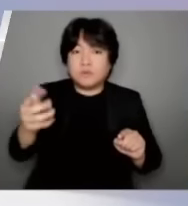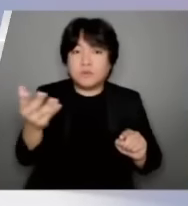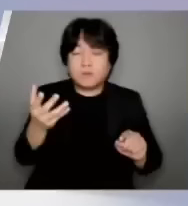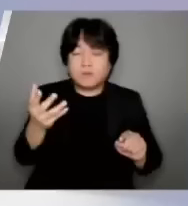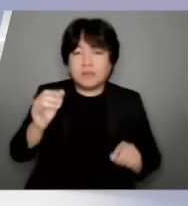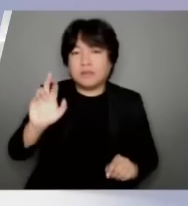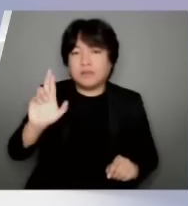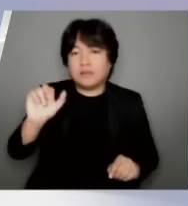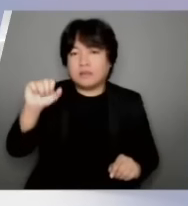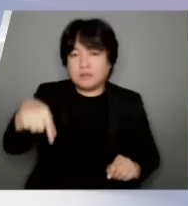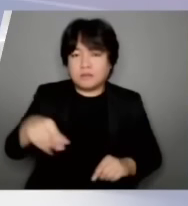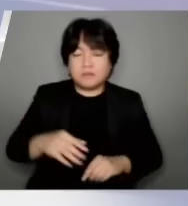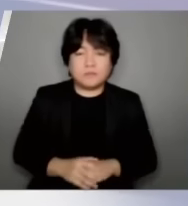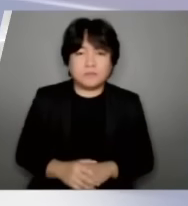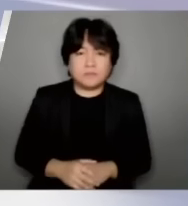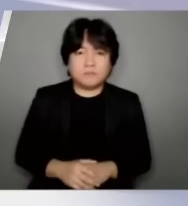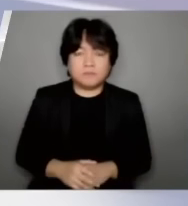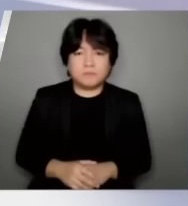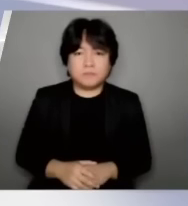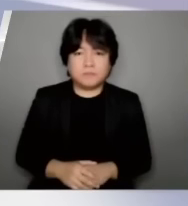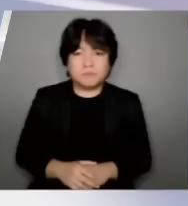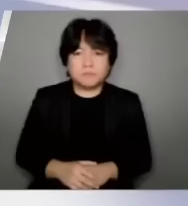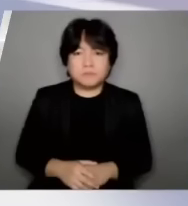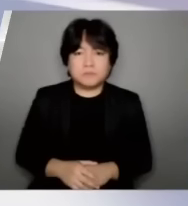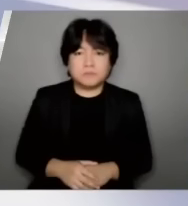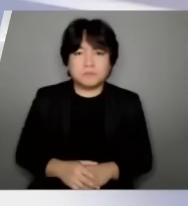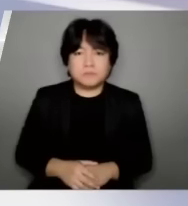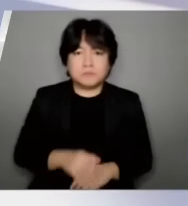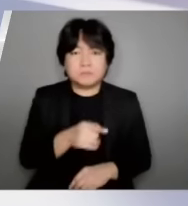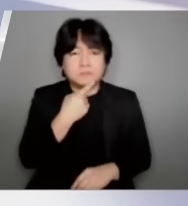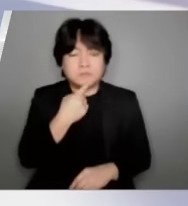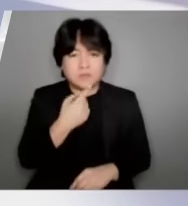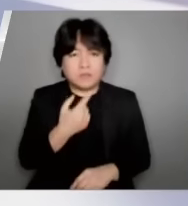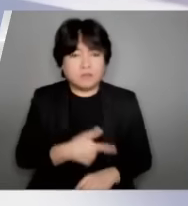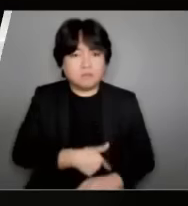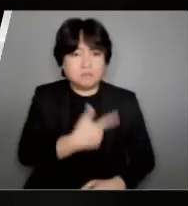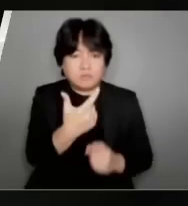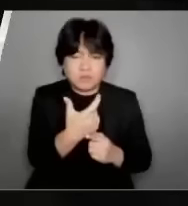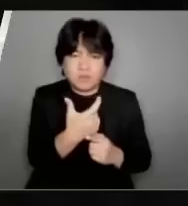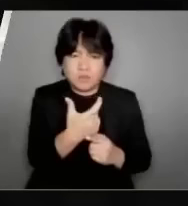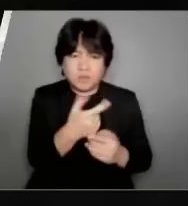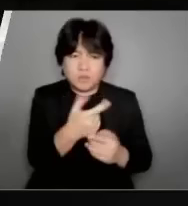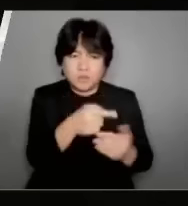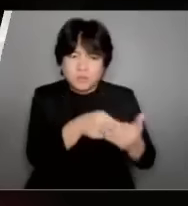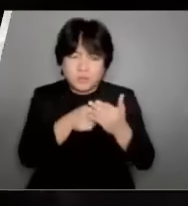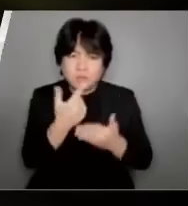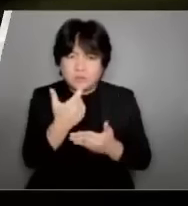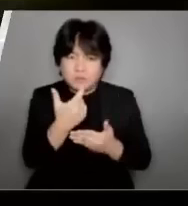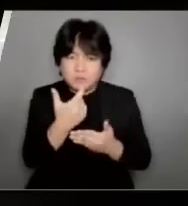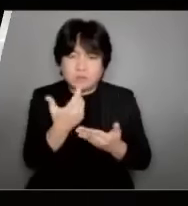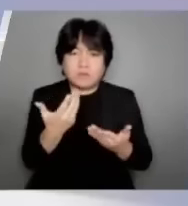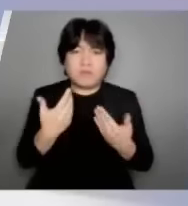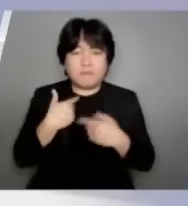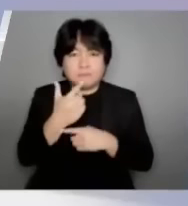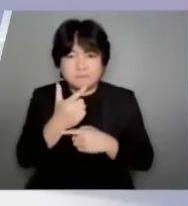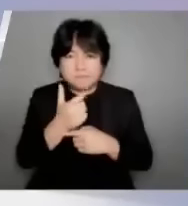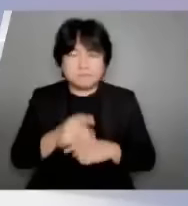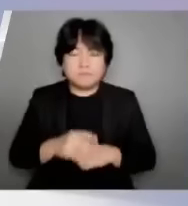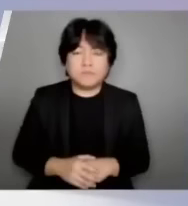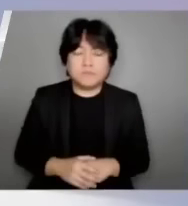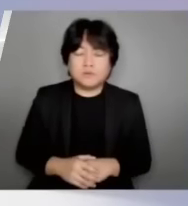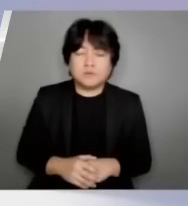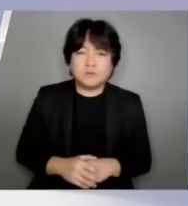pinakita yung baril. Ang ginawa, tinira kami, pinakulanan kami ng bala. 20 minutong tumagal ang barilan. Binunggo na